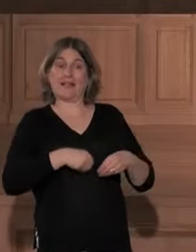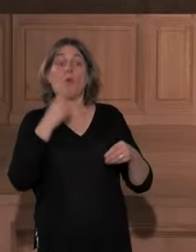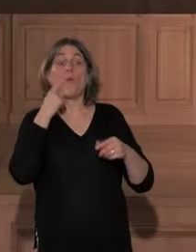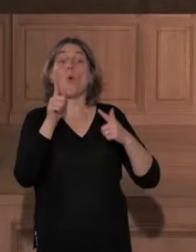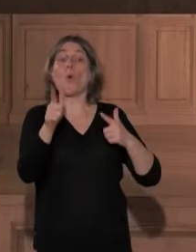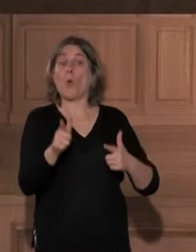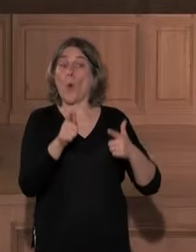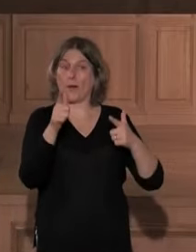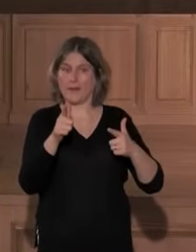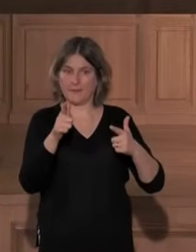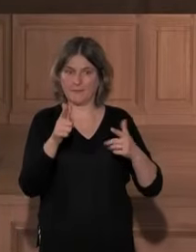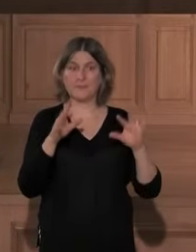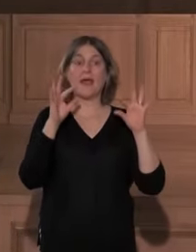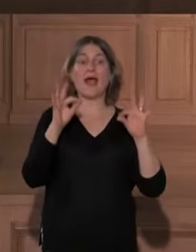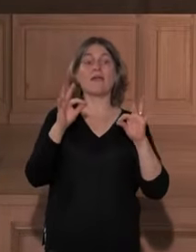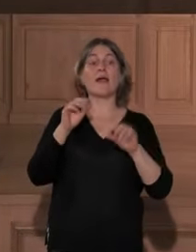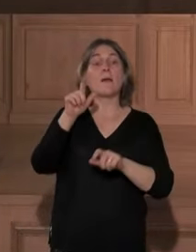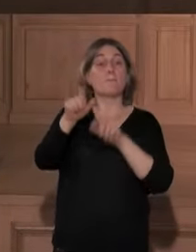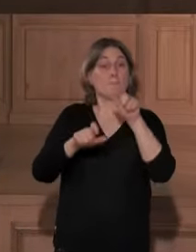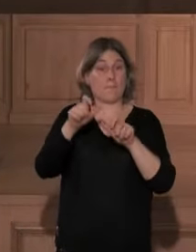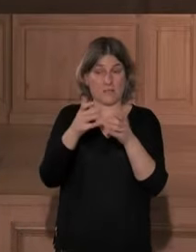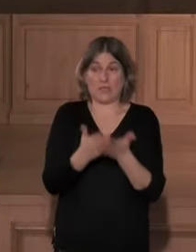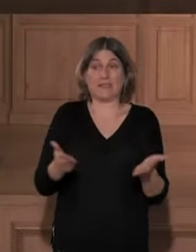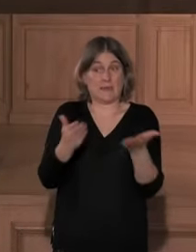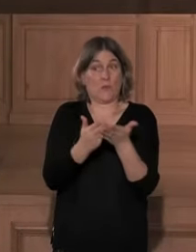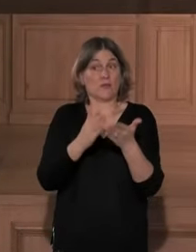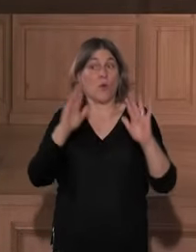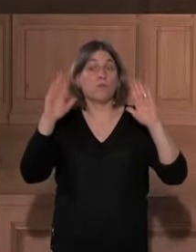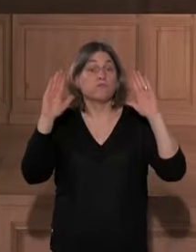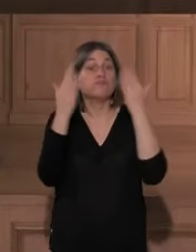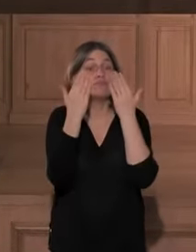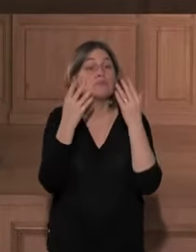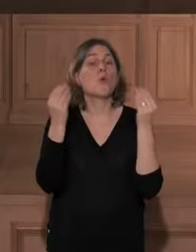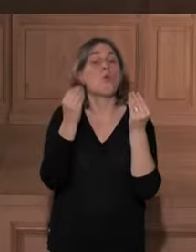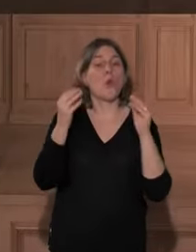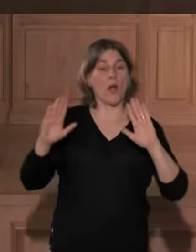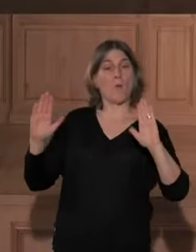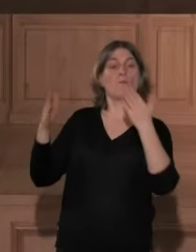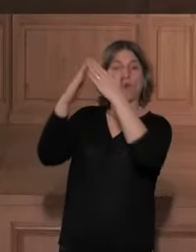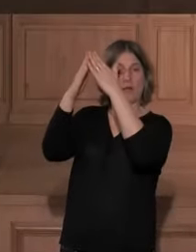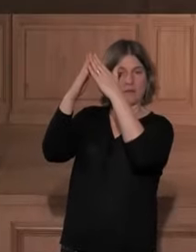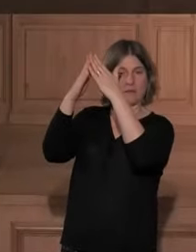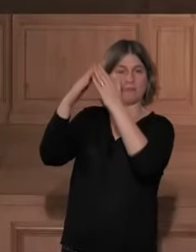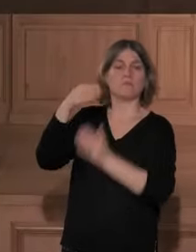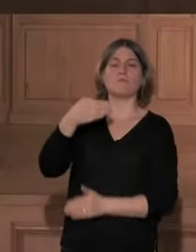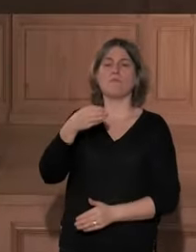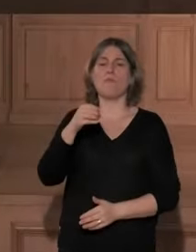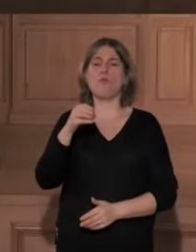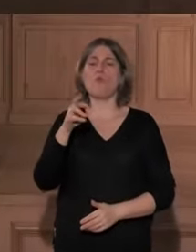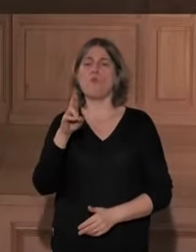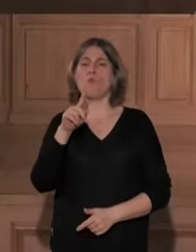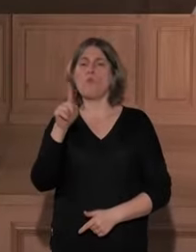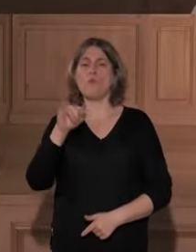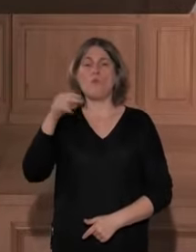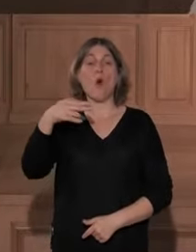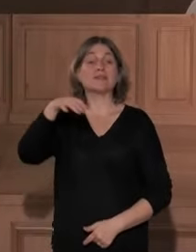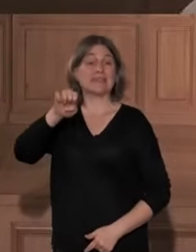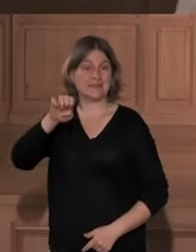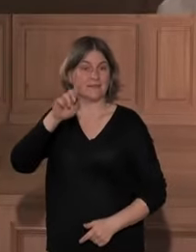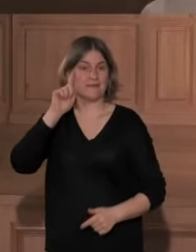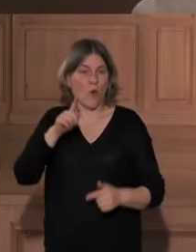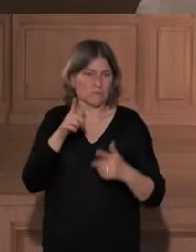Et c'était l'inclusion des personnes en situation d'autisme à Morzine dans le milieu ordinaire. Donc il fallait, il y a quelques